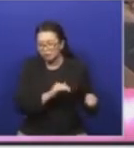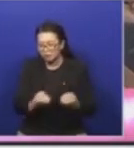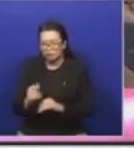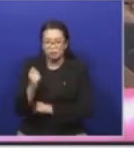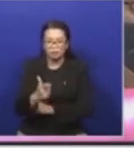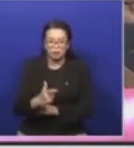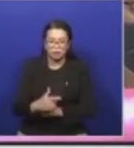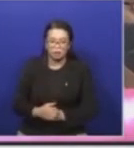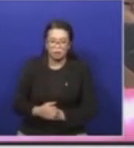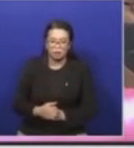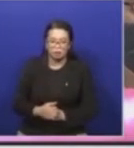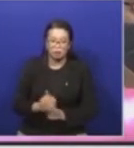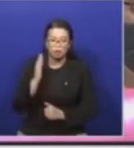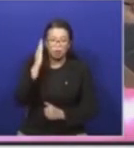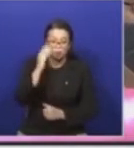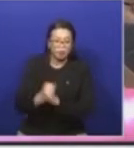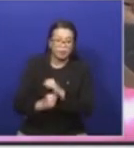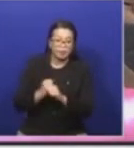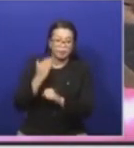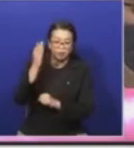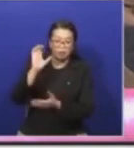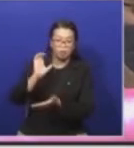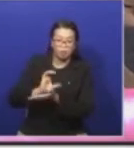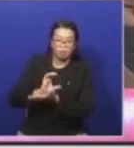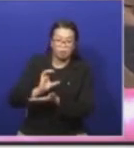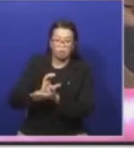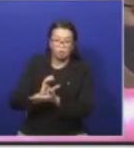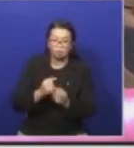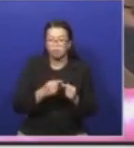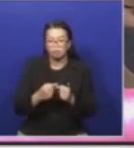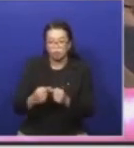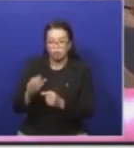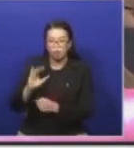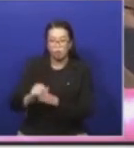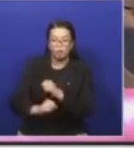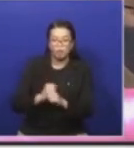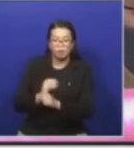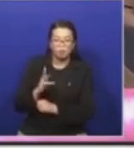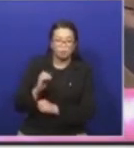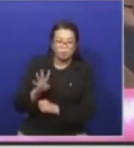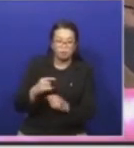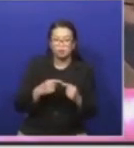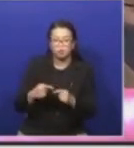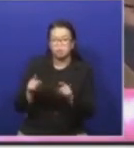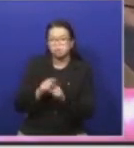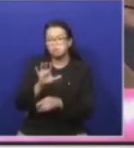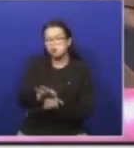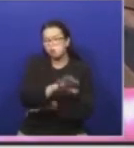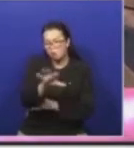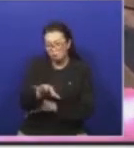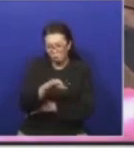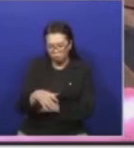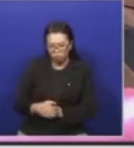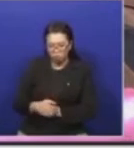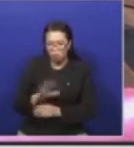ไปปูดขึ้นมาในส่วนของการทําพวกโครงการผูกพันต่างๆอันนี้เป็นวิธีการหลอกพี่น้องประชาชนหลอกสภาแห่ง